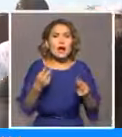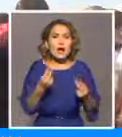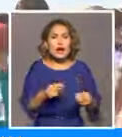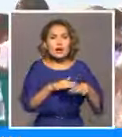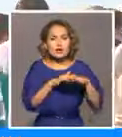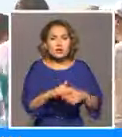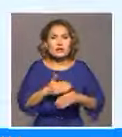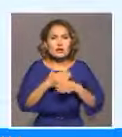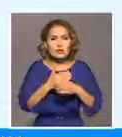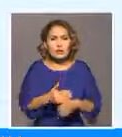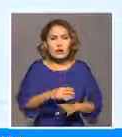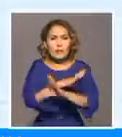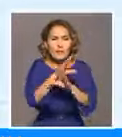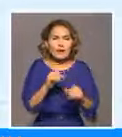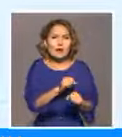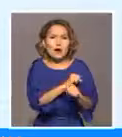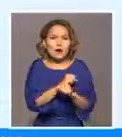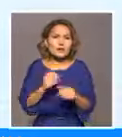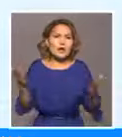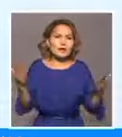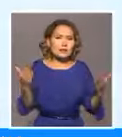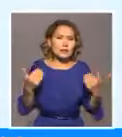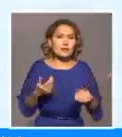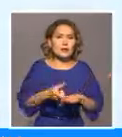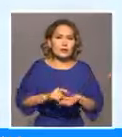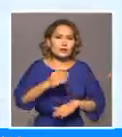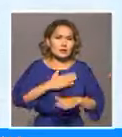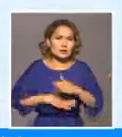арқасында естен кетпес ерекше демалыстың куәлері бола